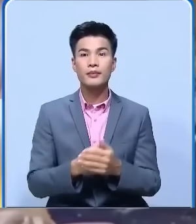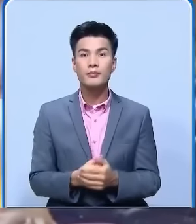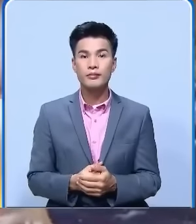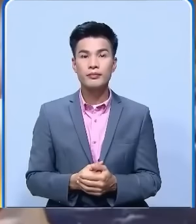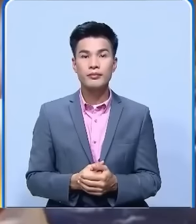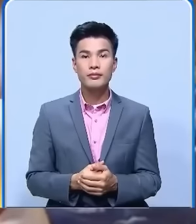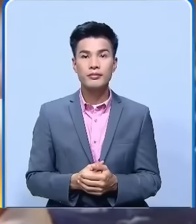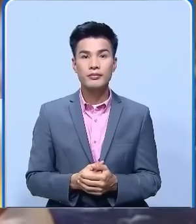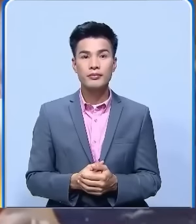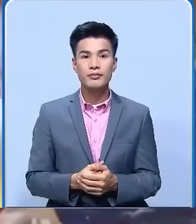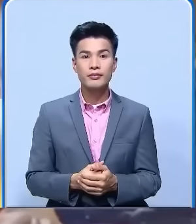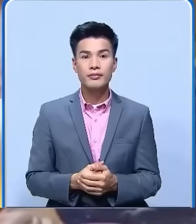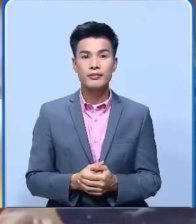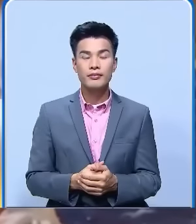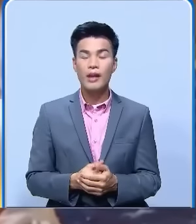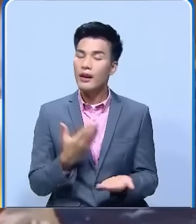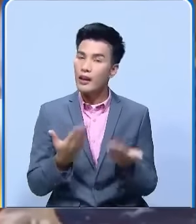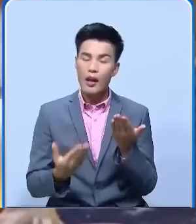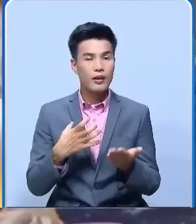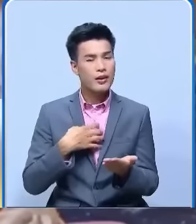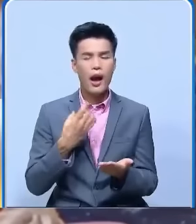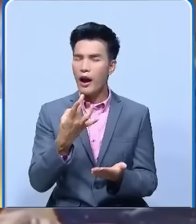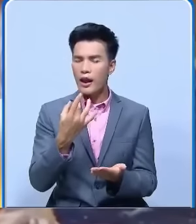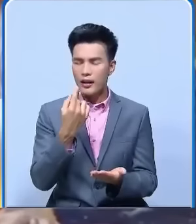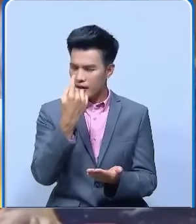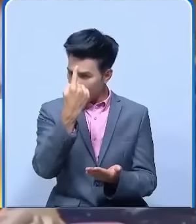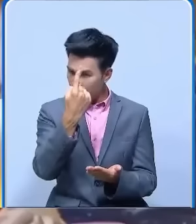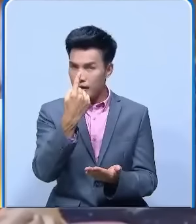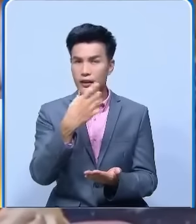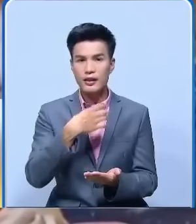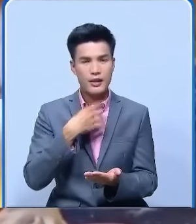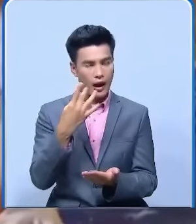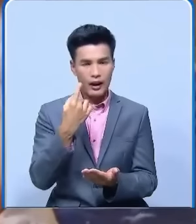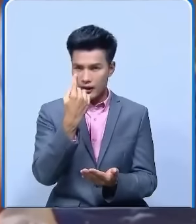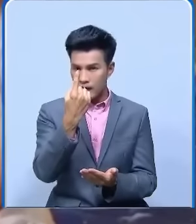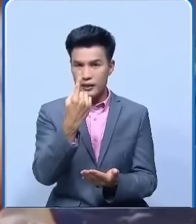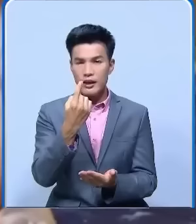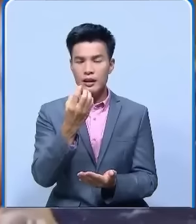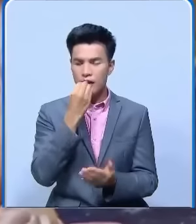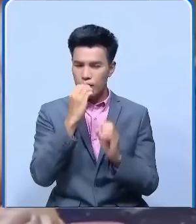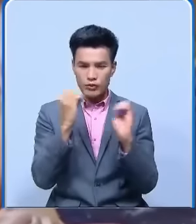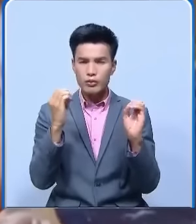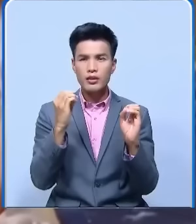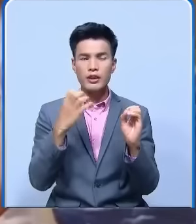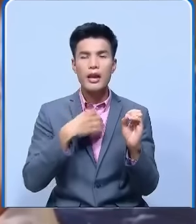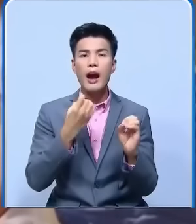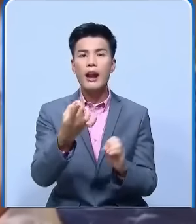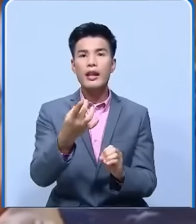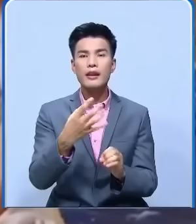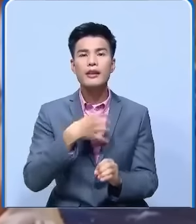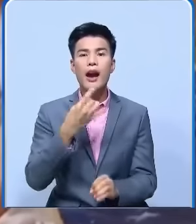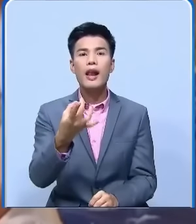อะไรก็ได้ที่หนูแบบอยากได้มากในชีวิตแต่ไม่เคยได้ไม่เคยได้กินไม่เคยได้อย่างเงี้ยอยากได้